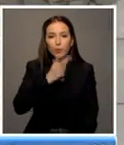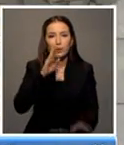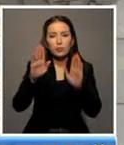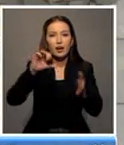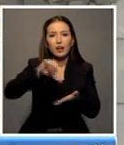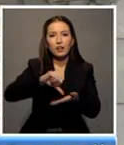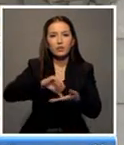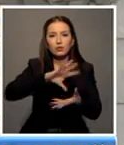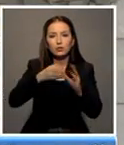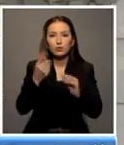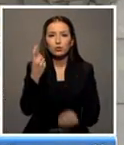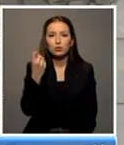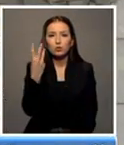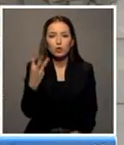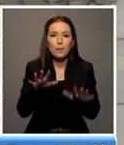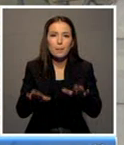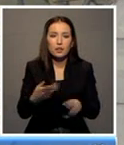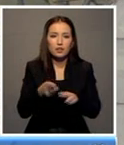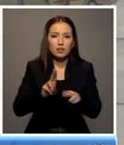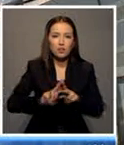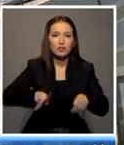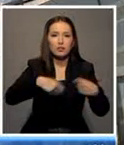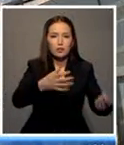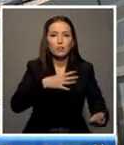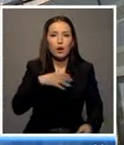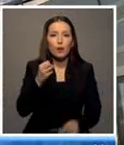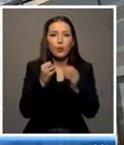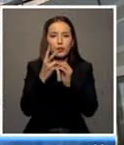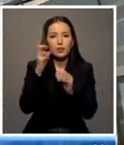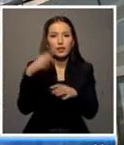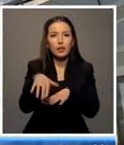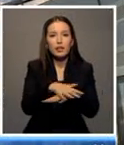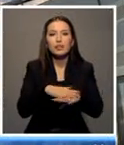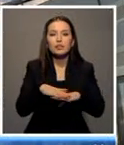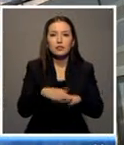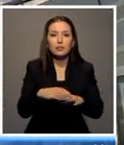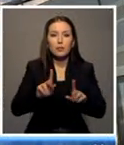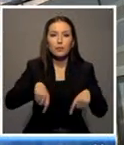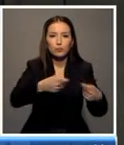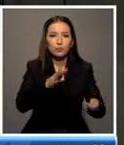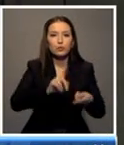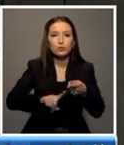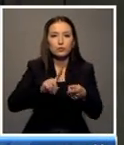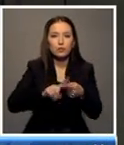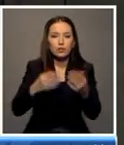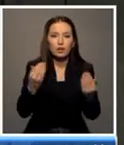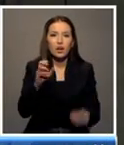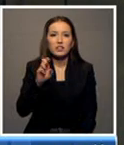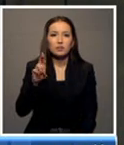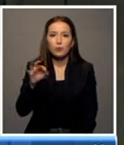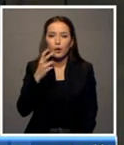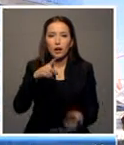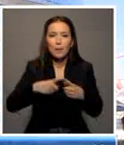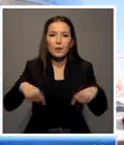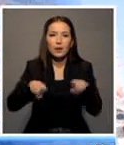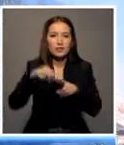елдердің ішінде 103-нің павильоны тапсырылды, ал қалған 12 елдің павильонын тапсыруға дайын тұр дейді ол. Айта кетейік, бүгін Экспо компаниясына Қытай мен